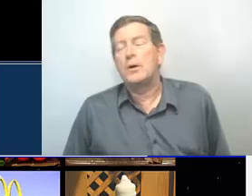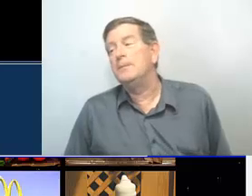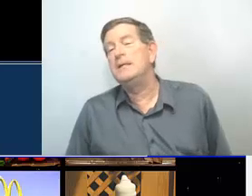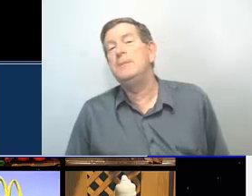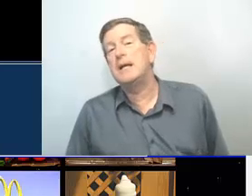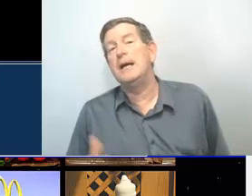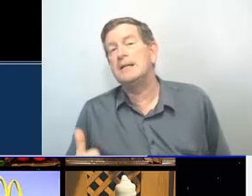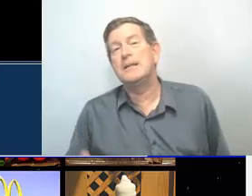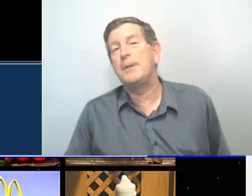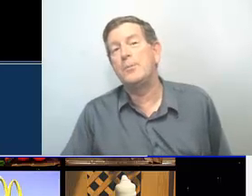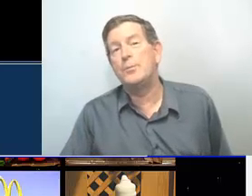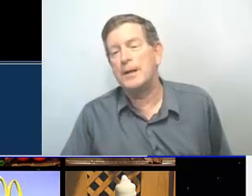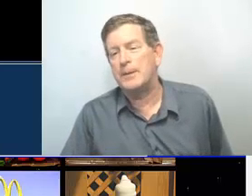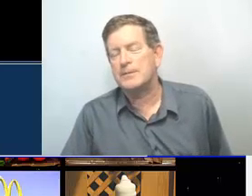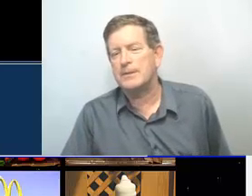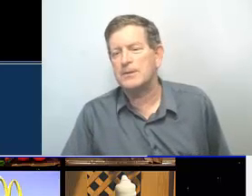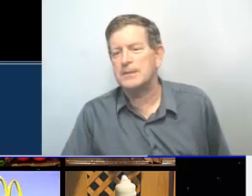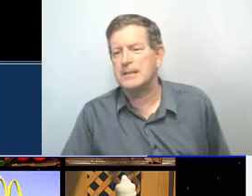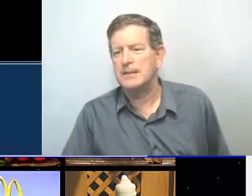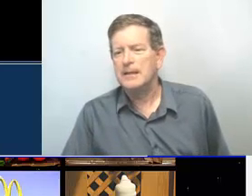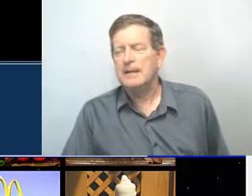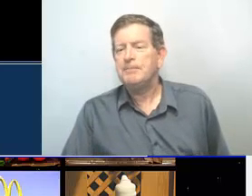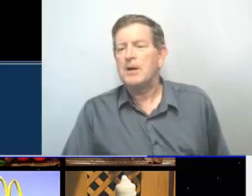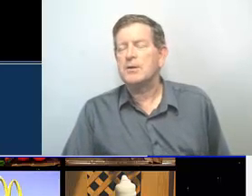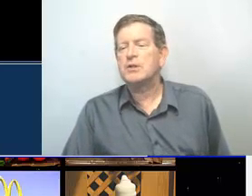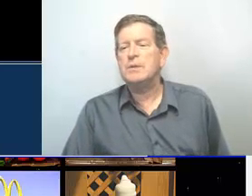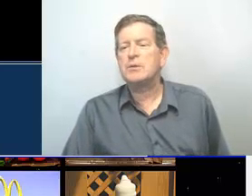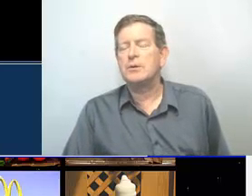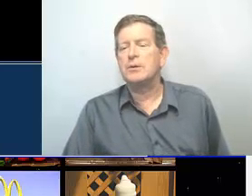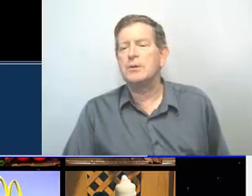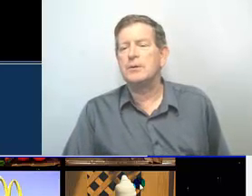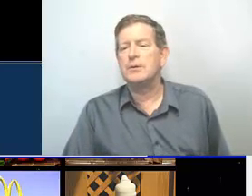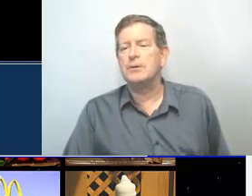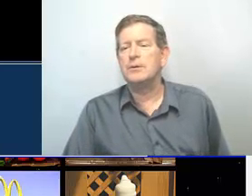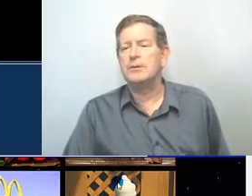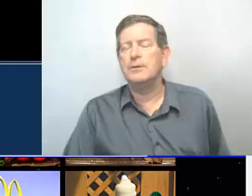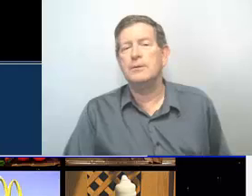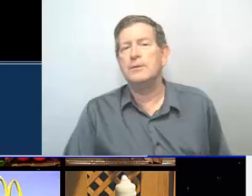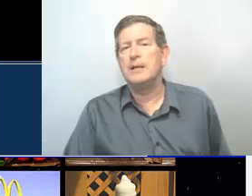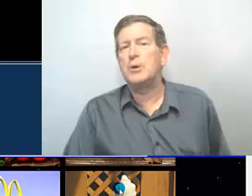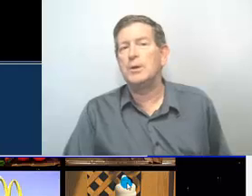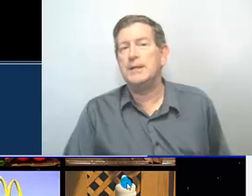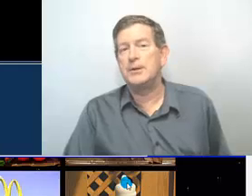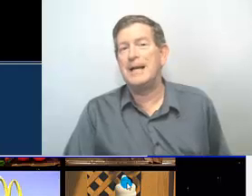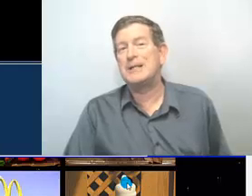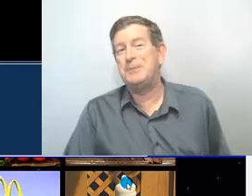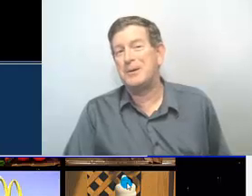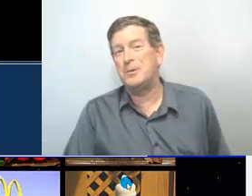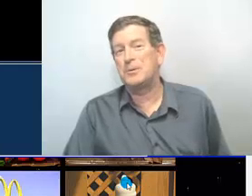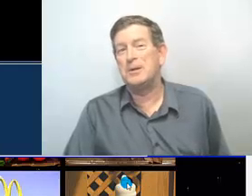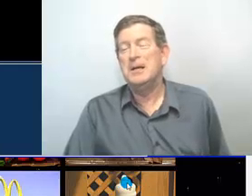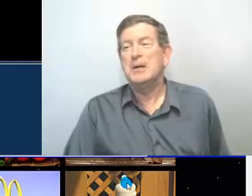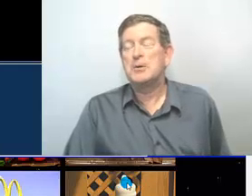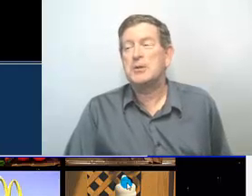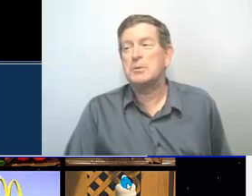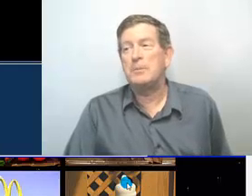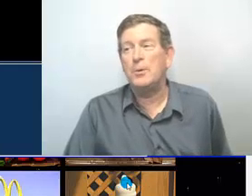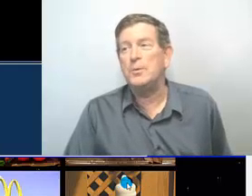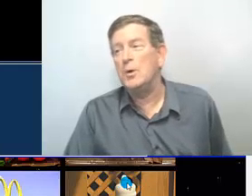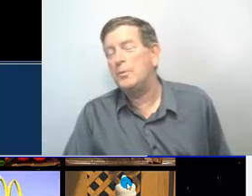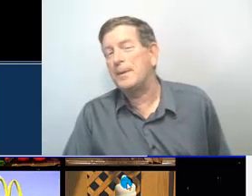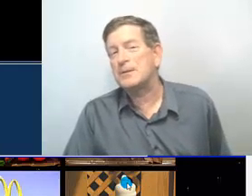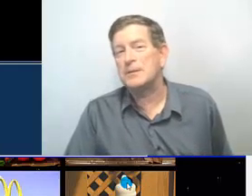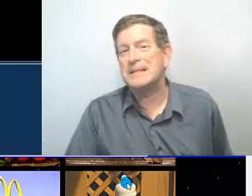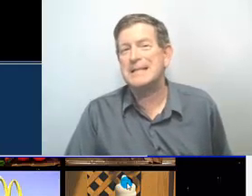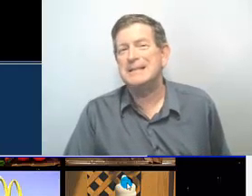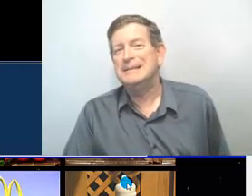ce n'est pas bon, comme dit Michael, ce n'est pas bon pour ma santé. Ensuite, les cornets de glace, par contre, que ce